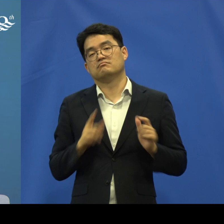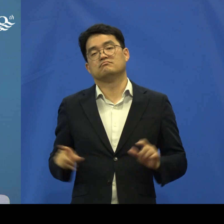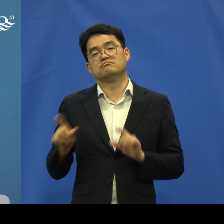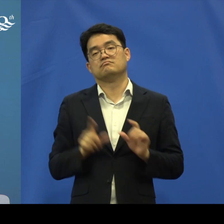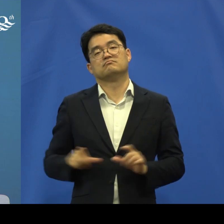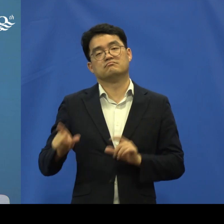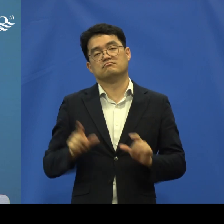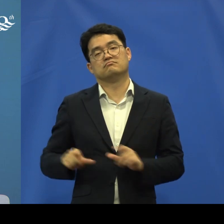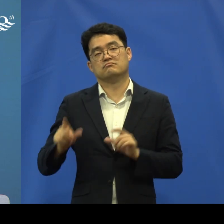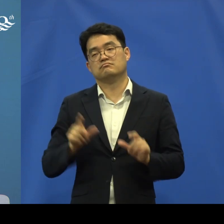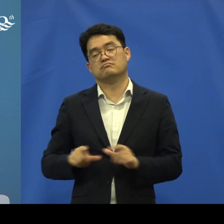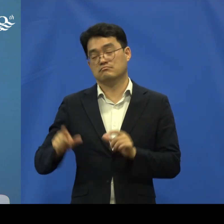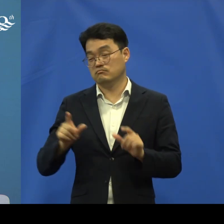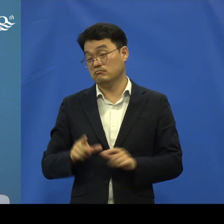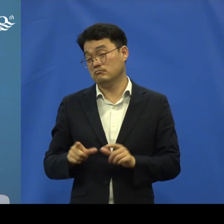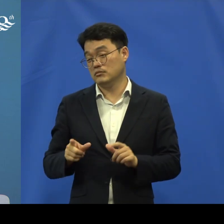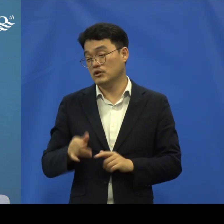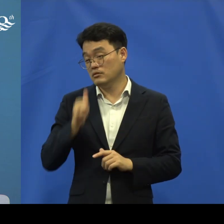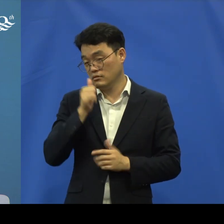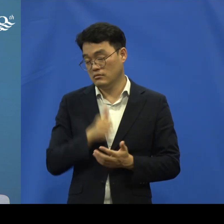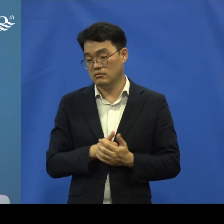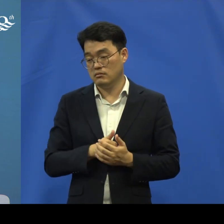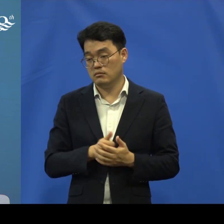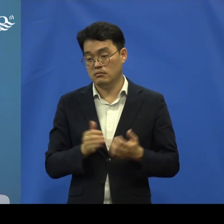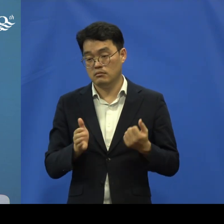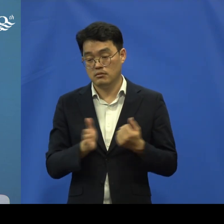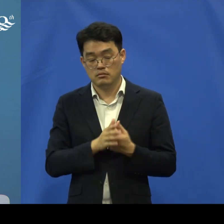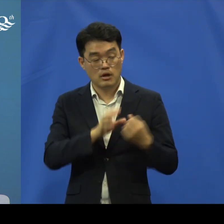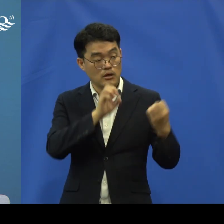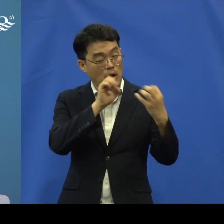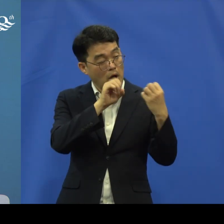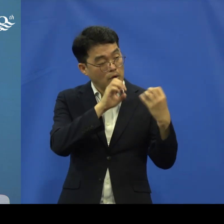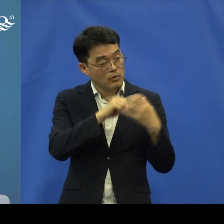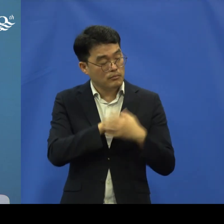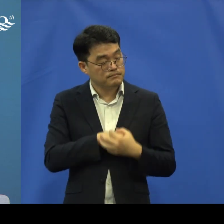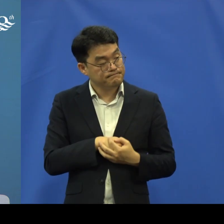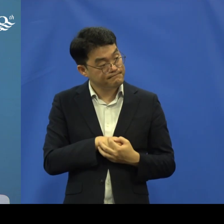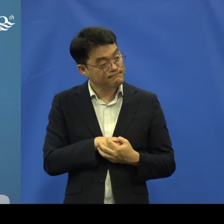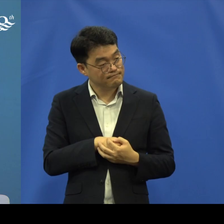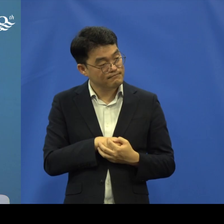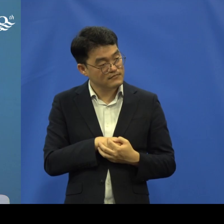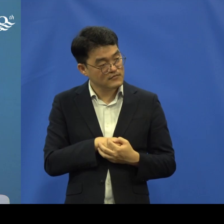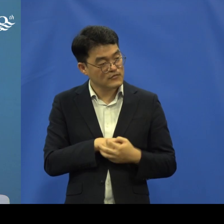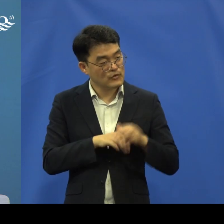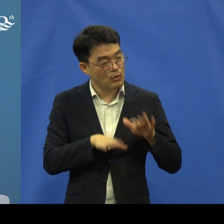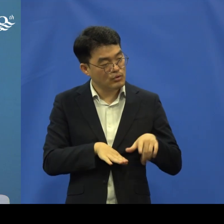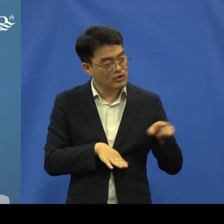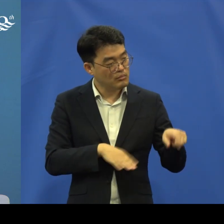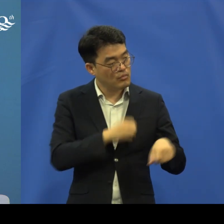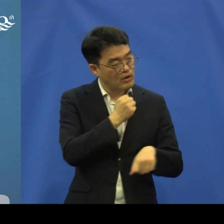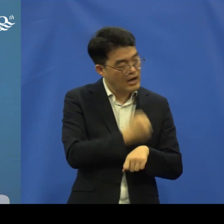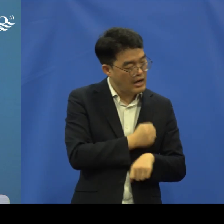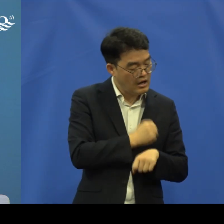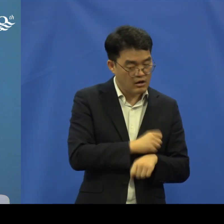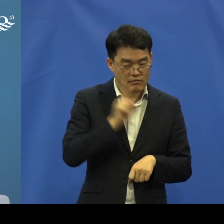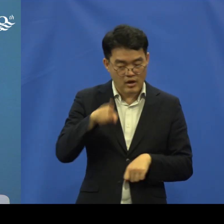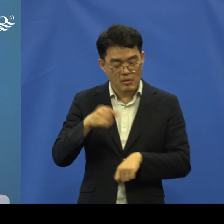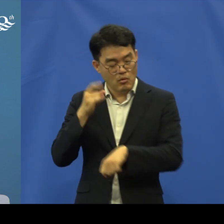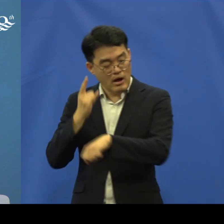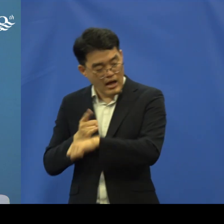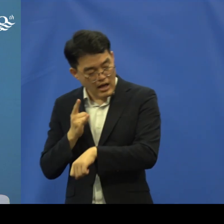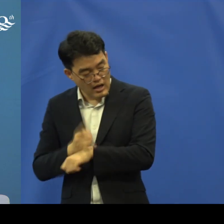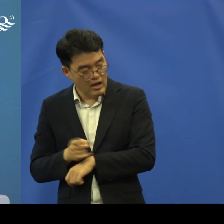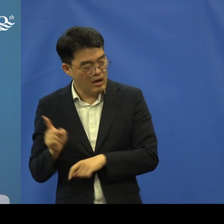그러니까 대화를 해도 산만해요. 뭐 어느 날은 이걸 하겠다 그러고, 어느 날은 저거 하겠다